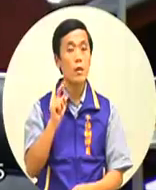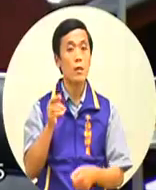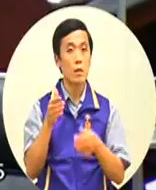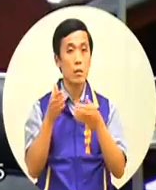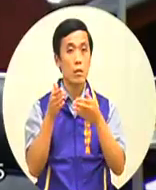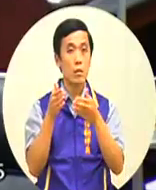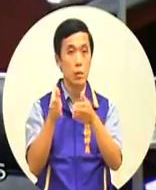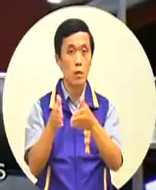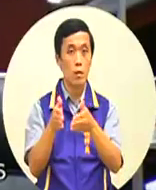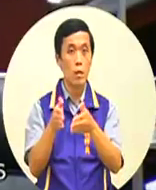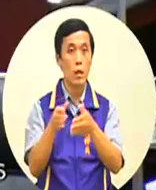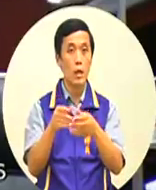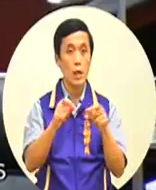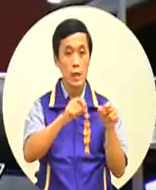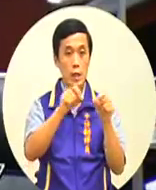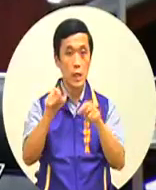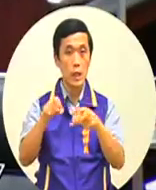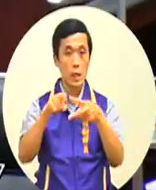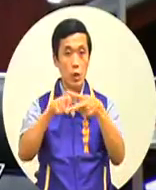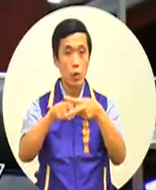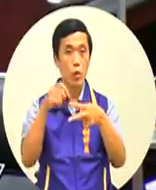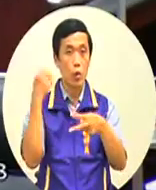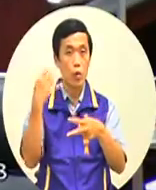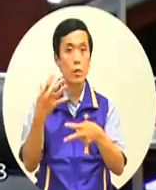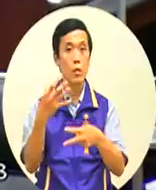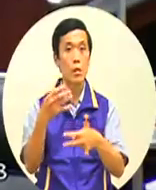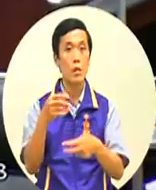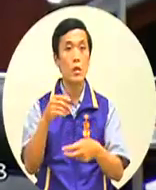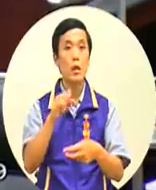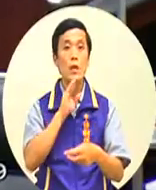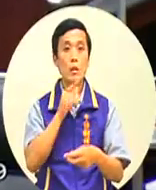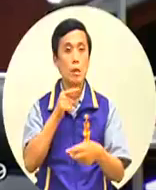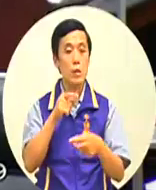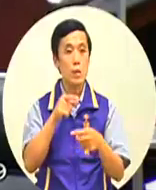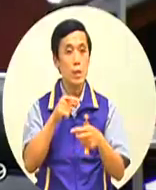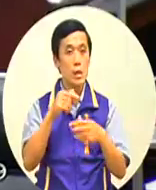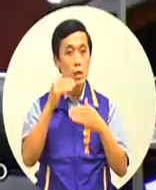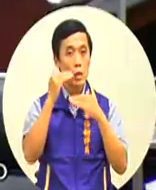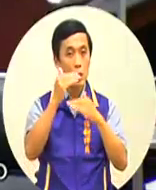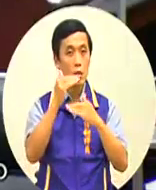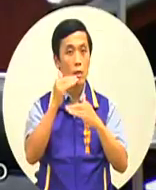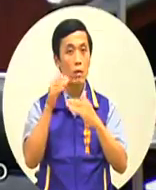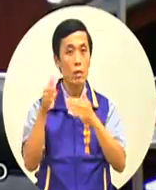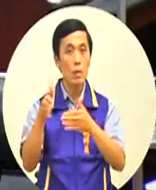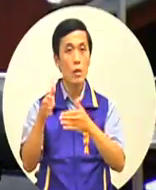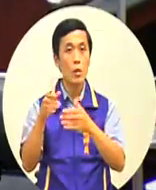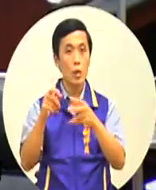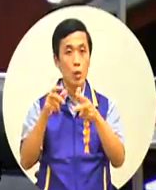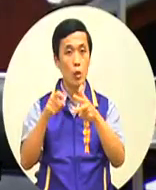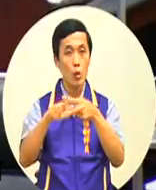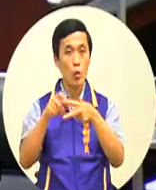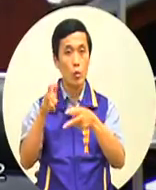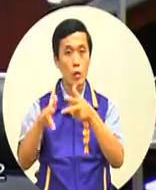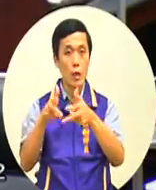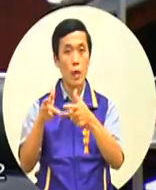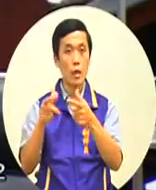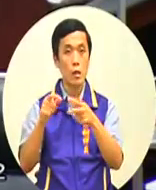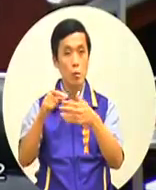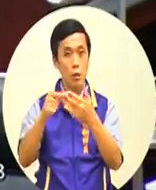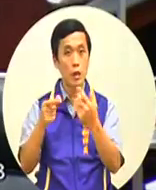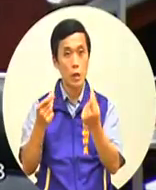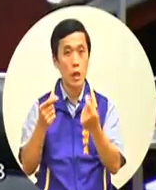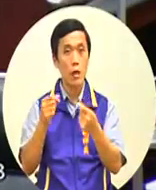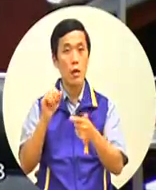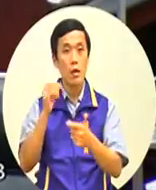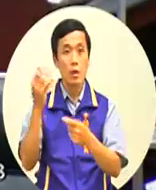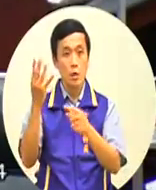用迄个移工，新的移工，但移工是不是有卡着讲含安尼工龄相共？按四个在地台